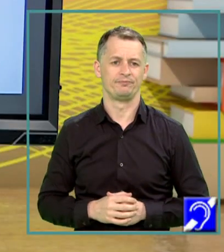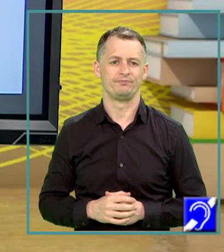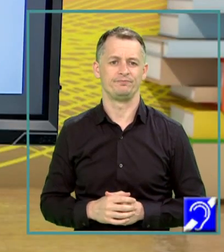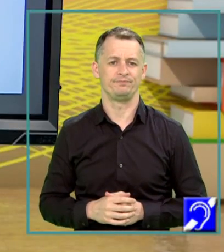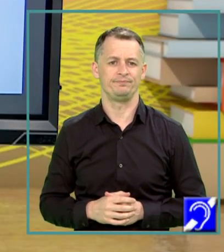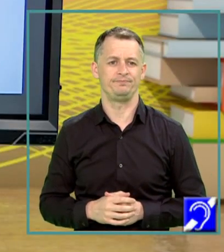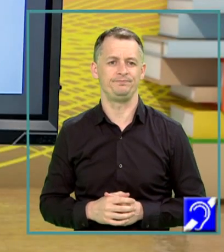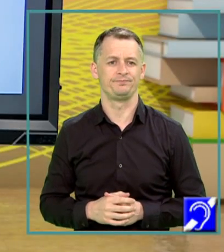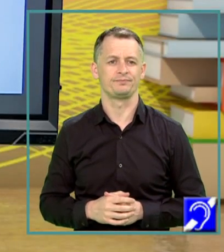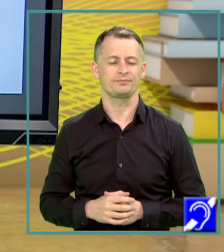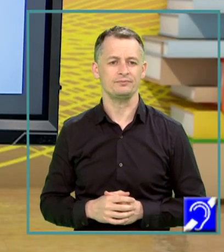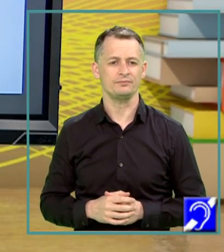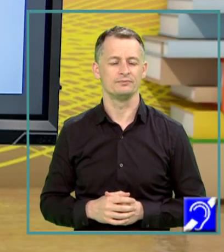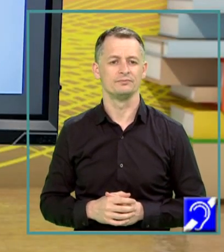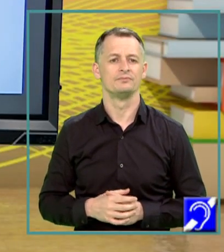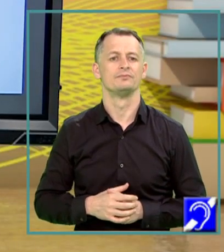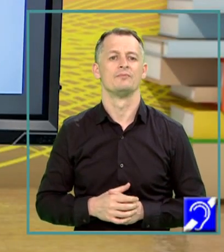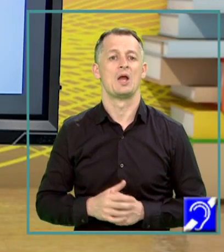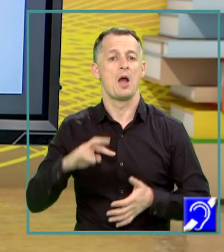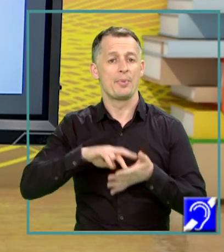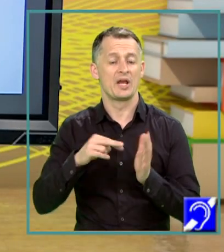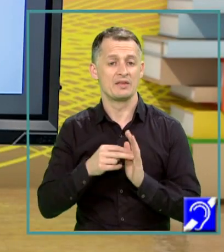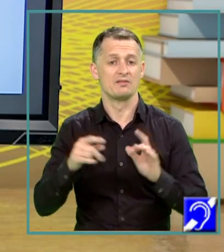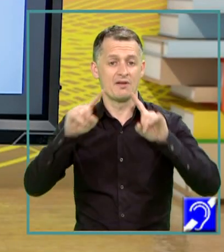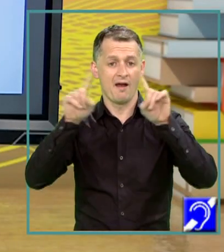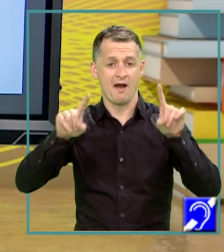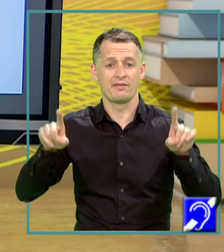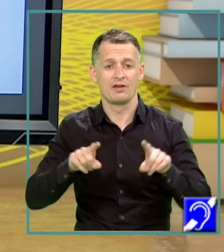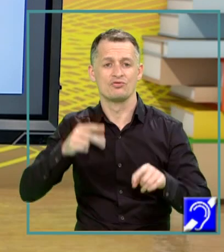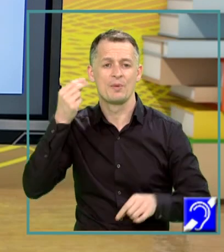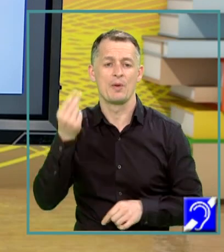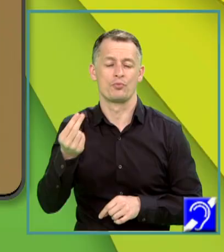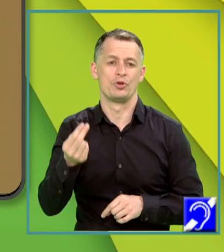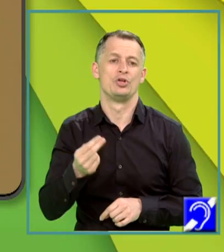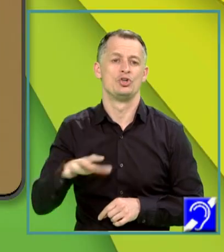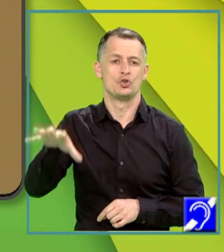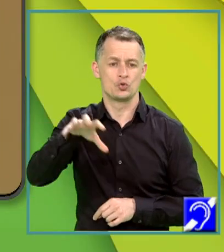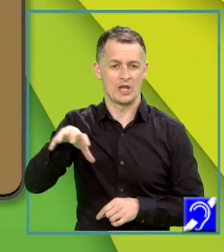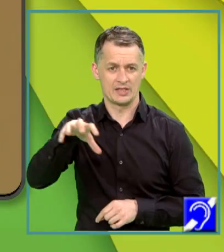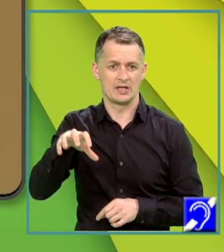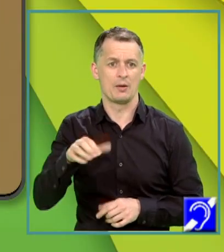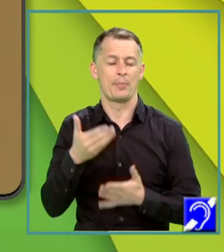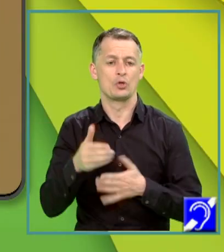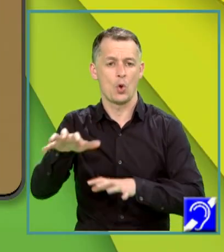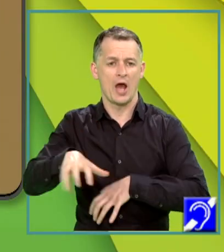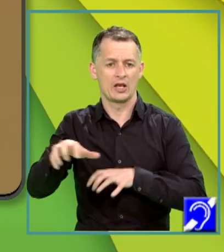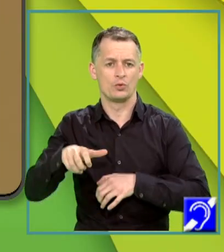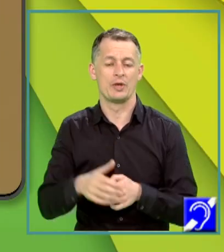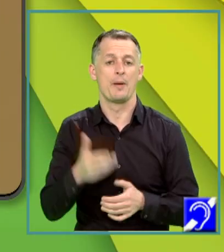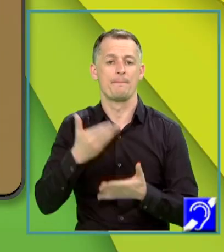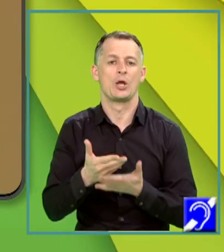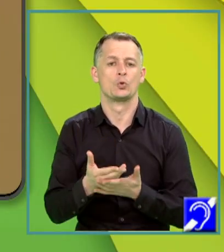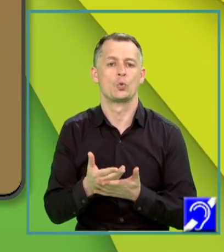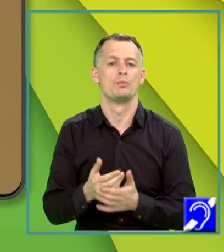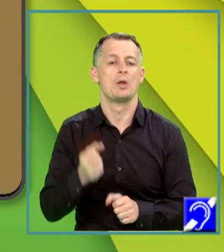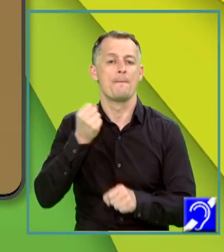departe am pregătit harta celor mai productive județe în agricultură legate de producția de cereale